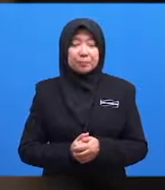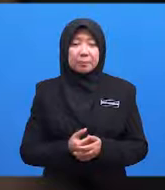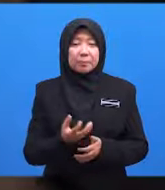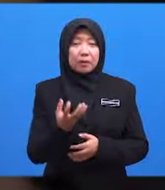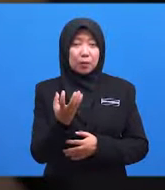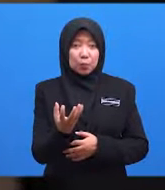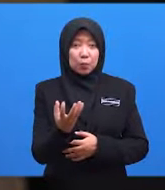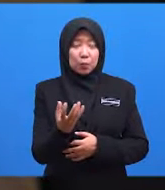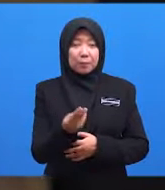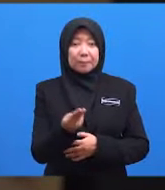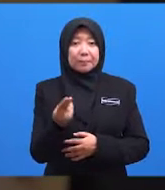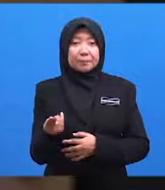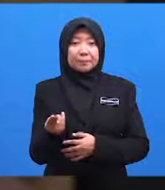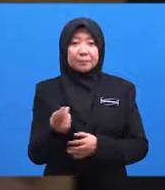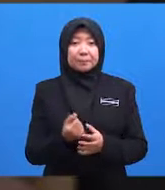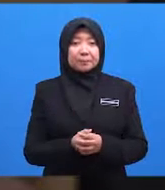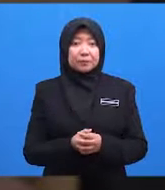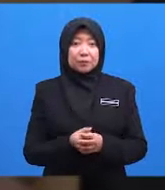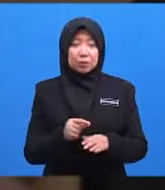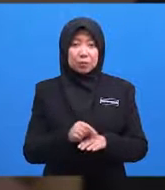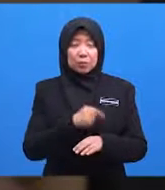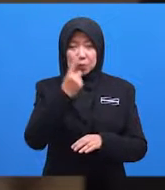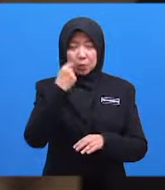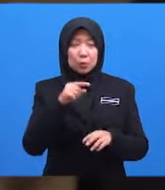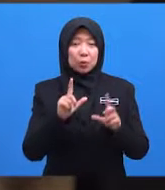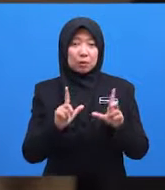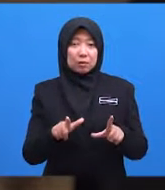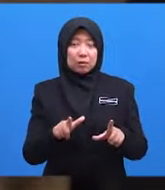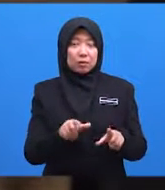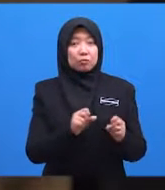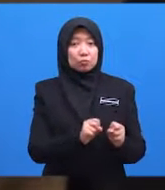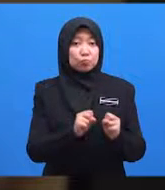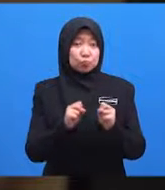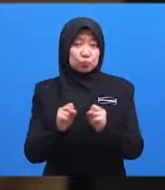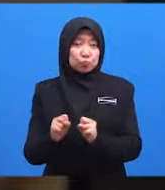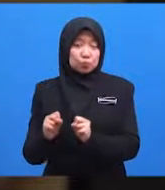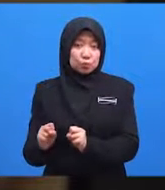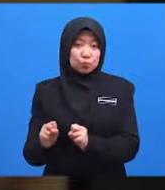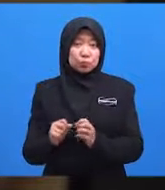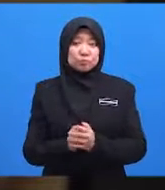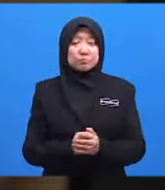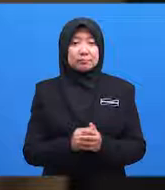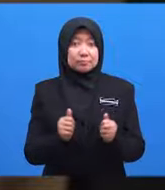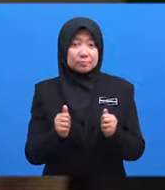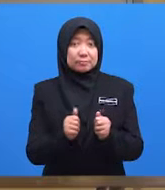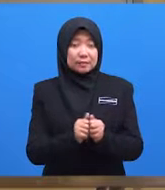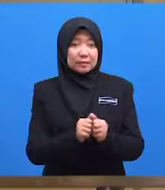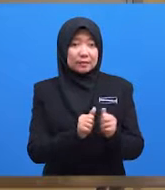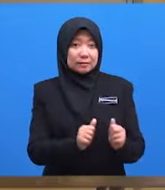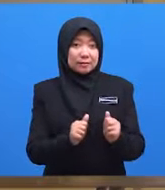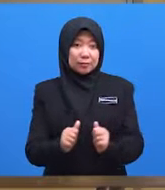Mangkuk bahan digunakan untuk meletak dan menyusun bahan-bahan dengan teratur.